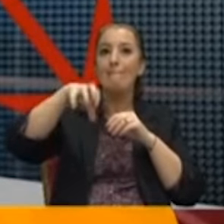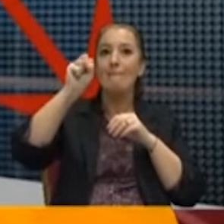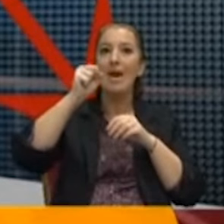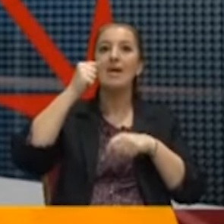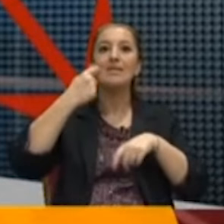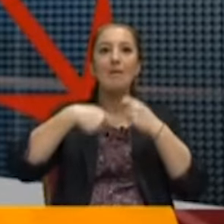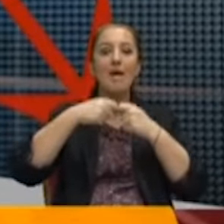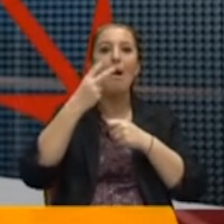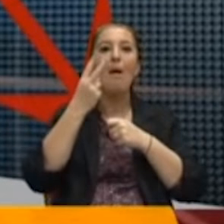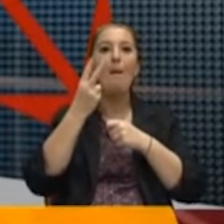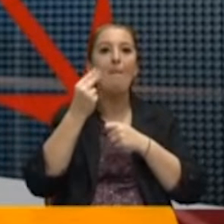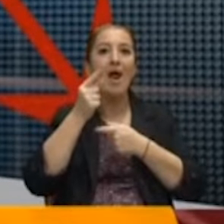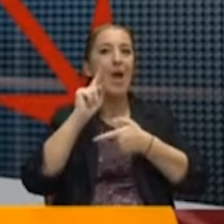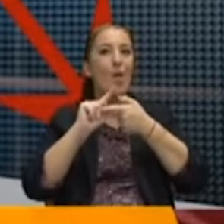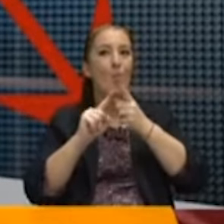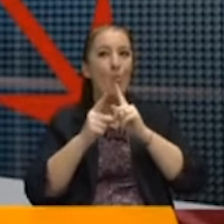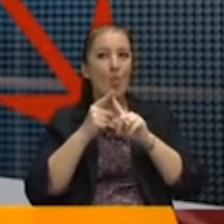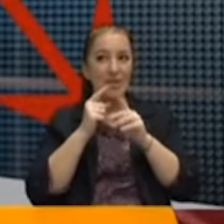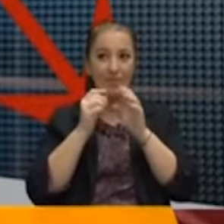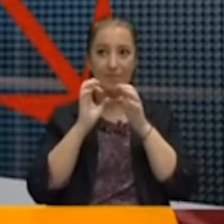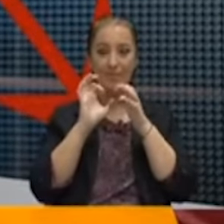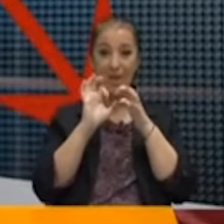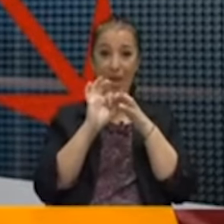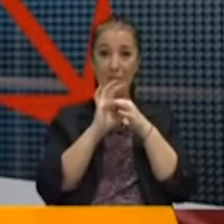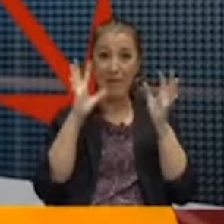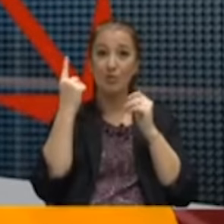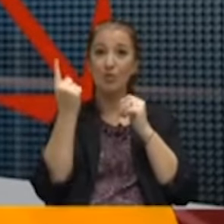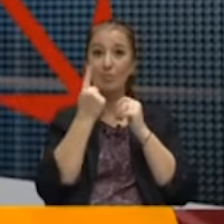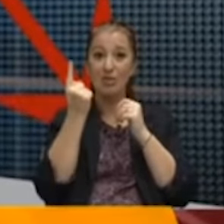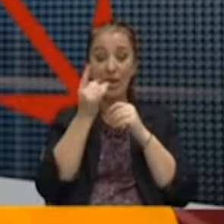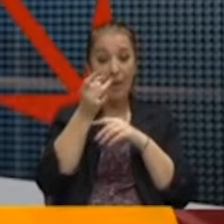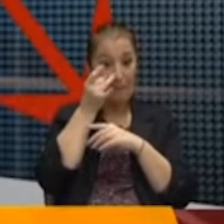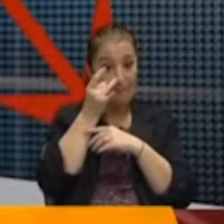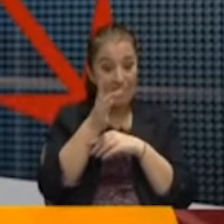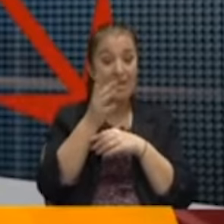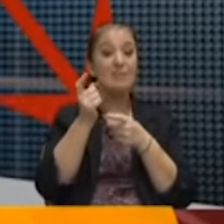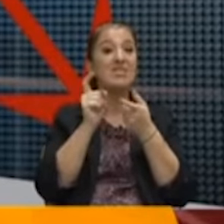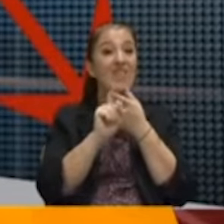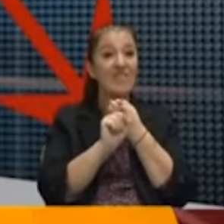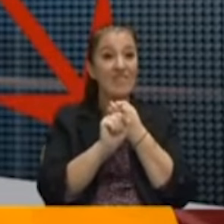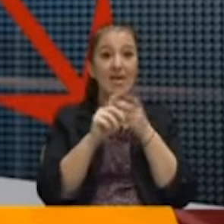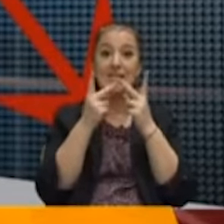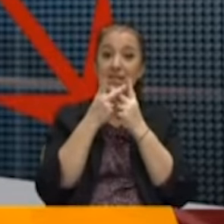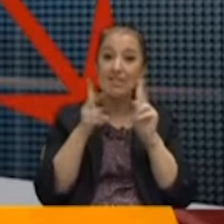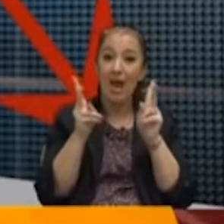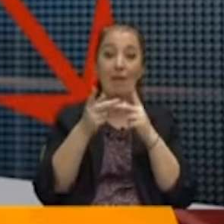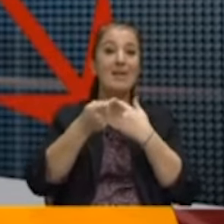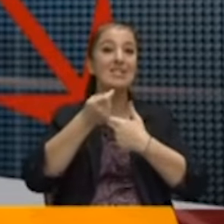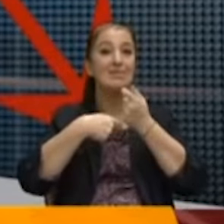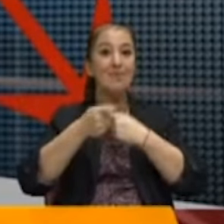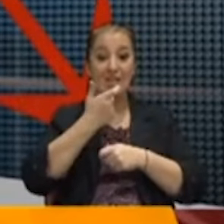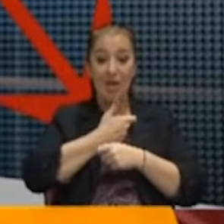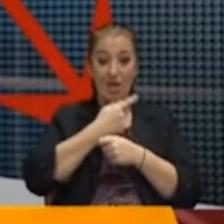Bankası'nın para politikasını bağımsız bir şekilde belirlemesi ve serbest piyasa ilkelerine